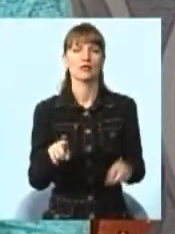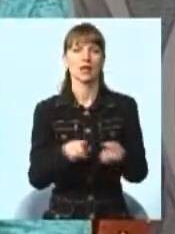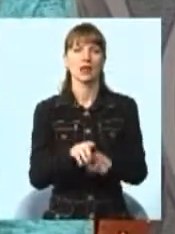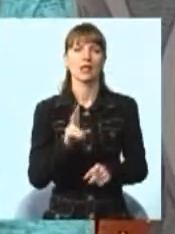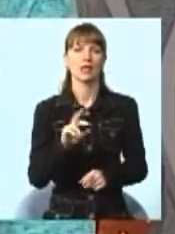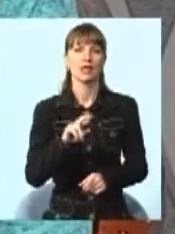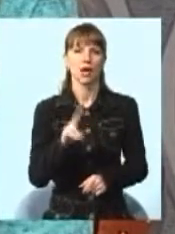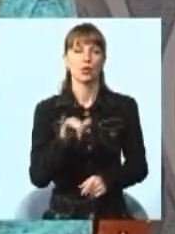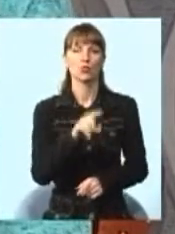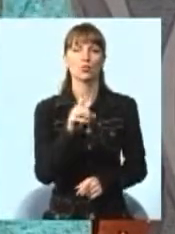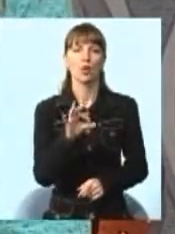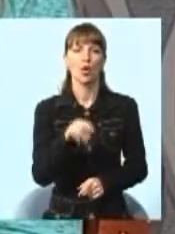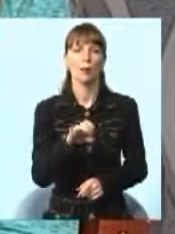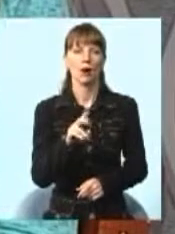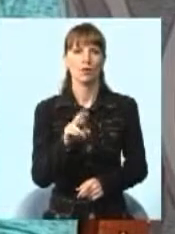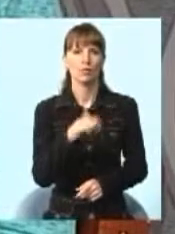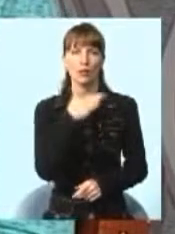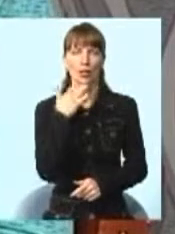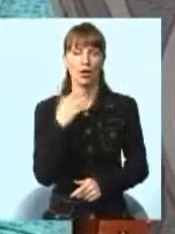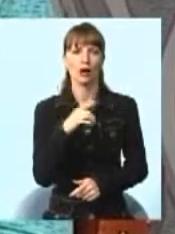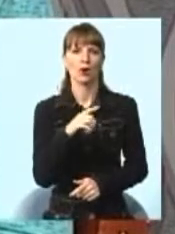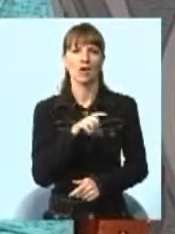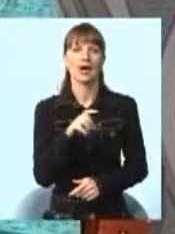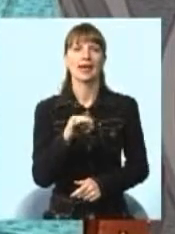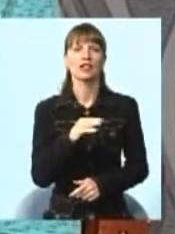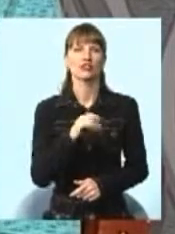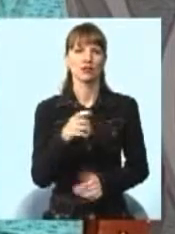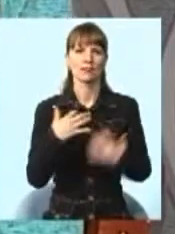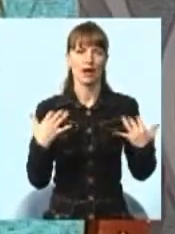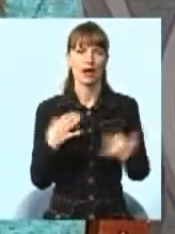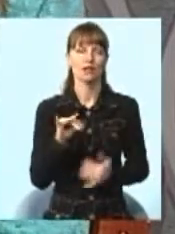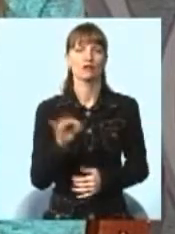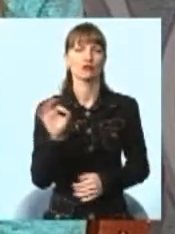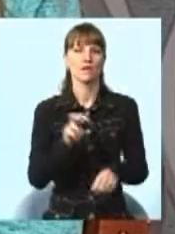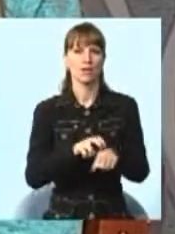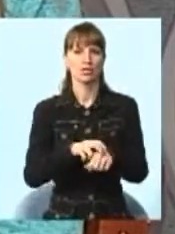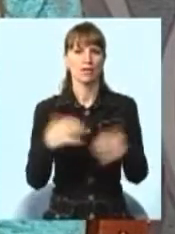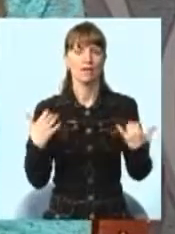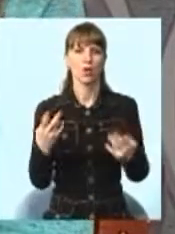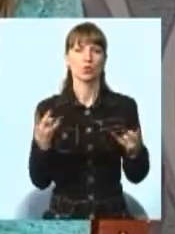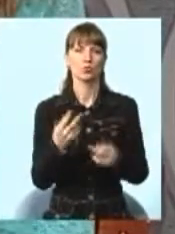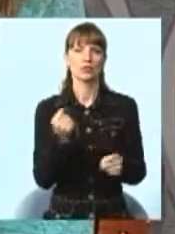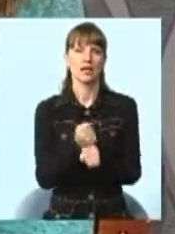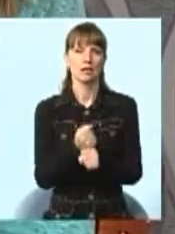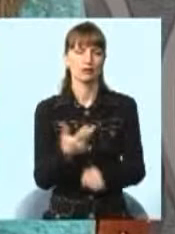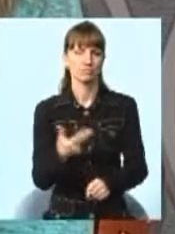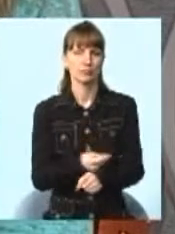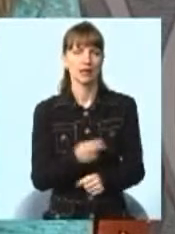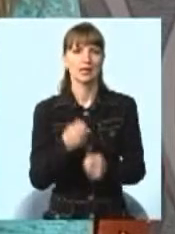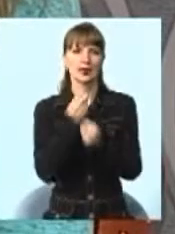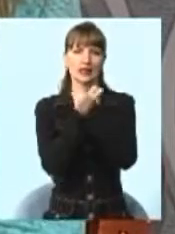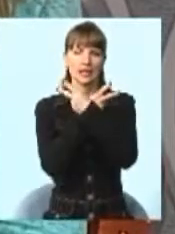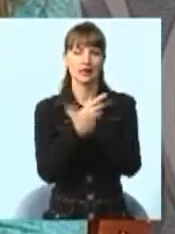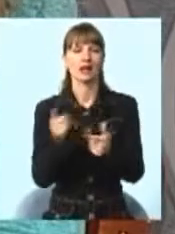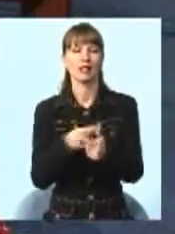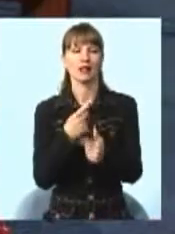зоопарках. Наприклад, дуже багато хижих тварин, і дуже часто ветеринару доводиться, наприклад, робити щеплення тигрові або